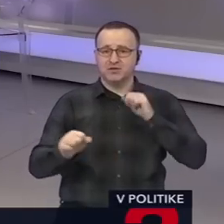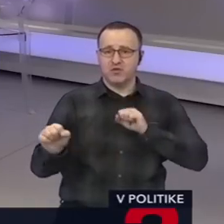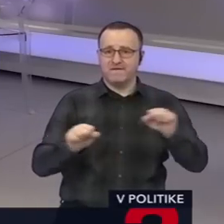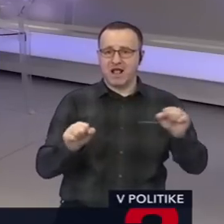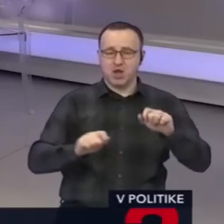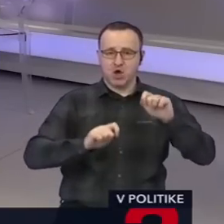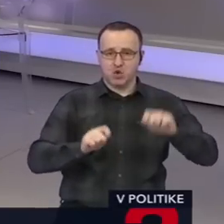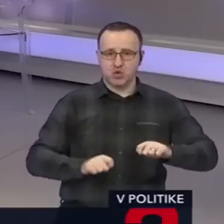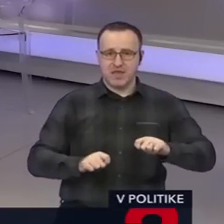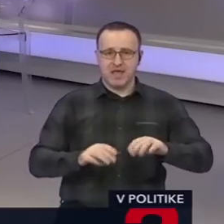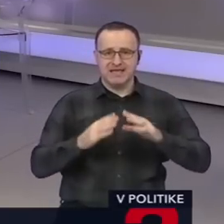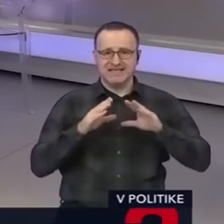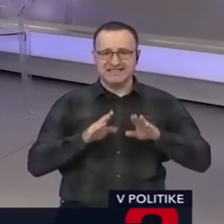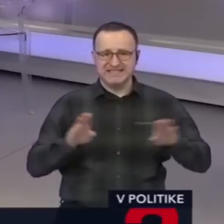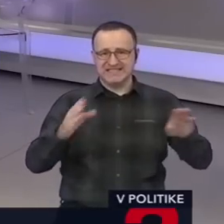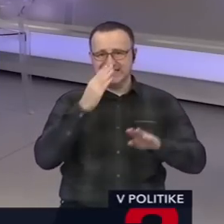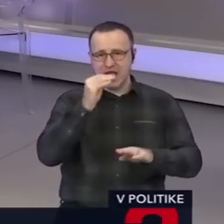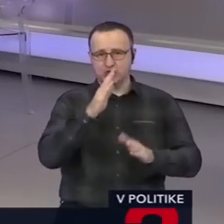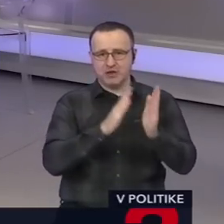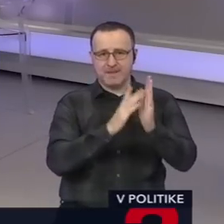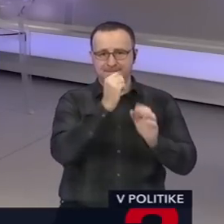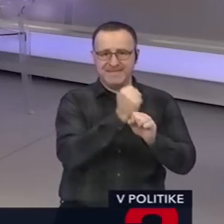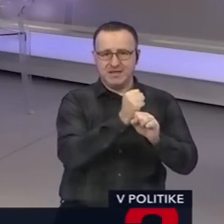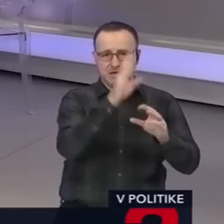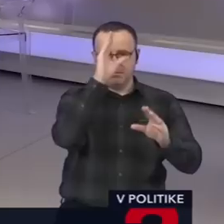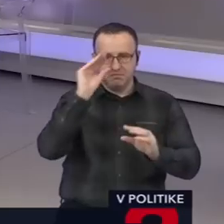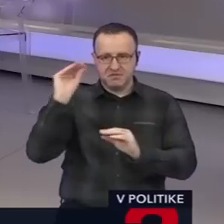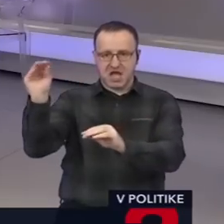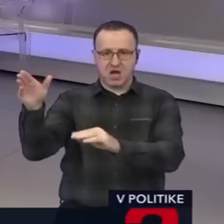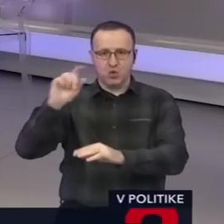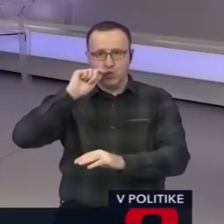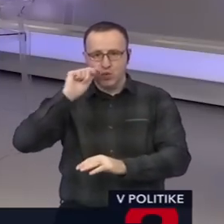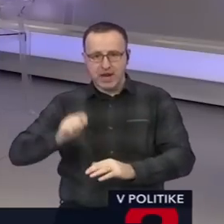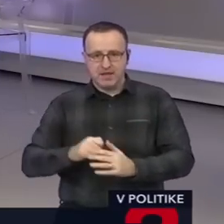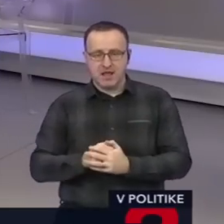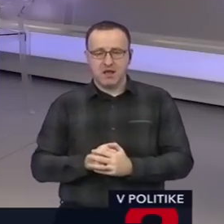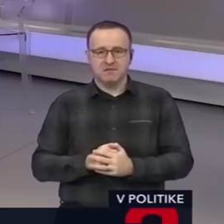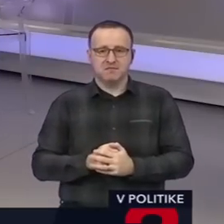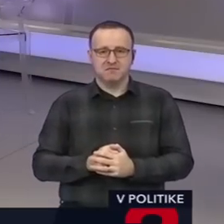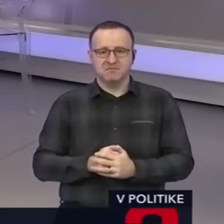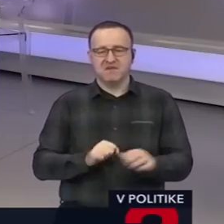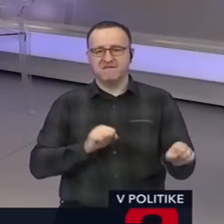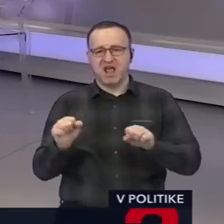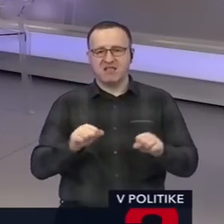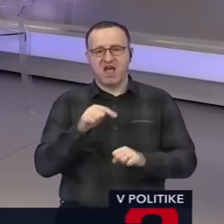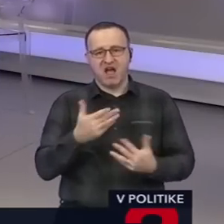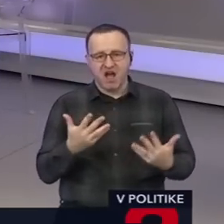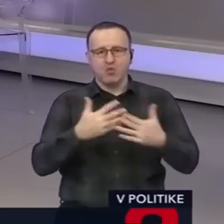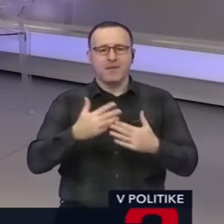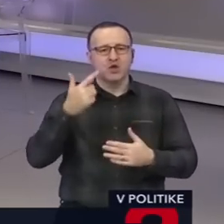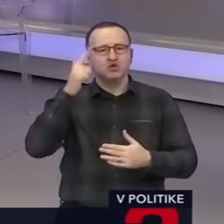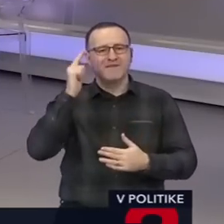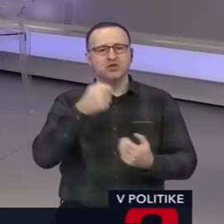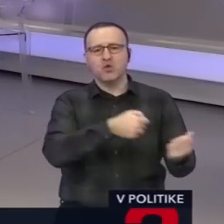venuje MiG-29 Ukrajine, tak že túto krajinu ťahá vláda do vojny. Pán poslanec